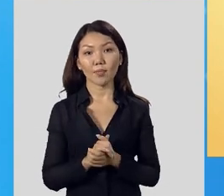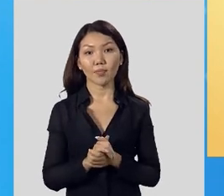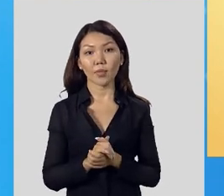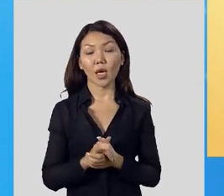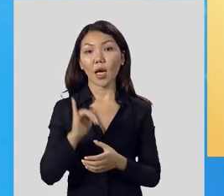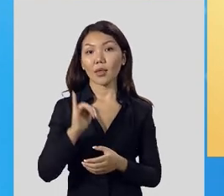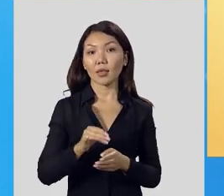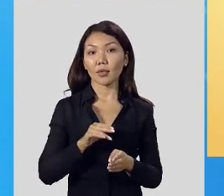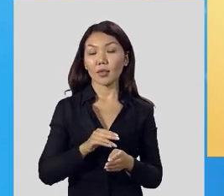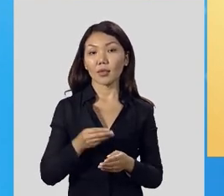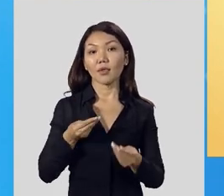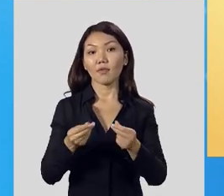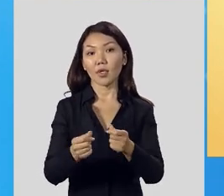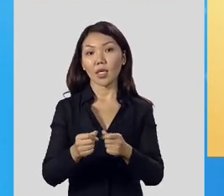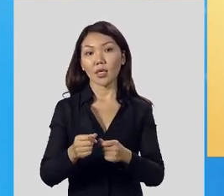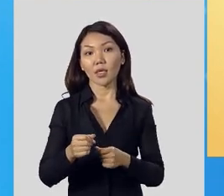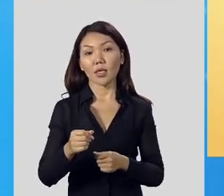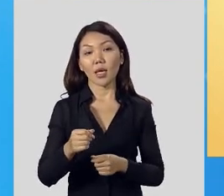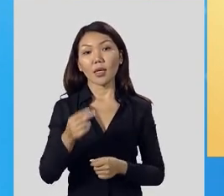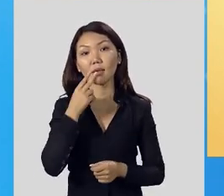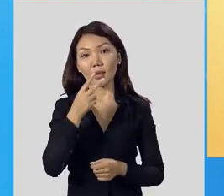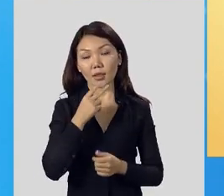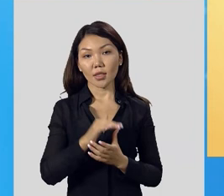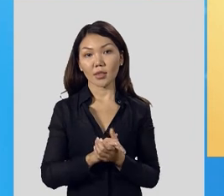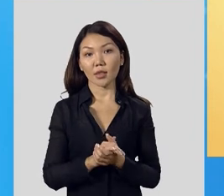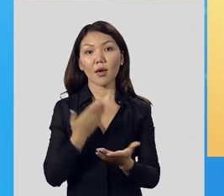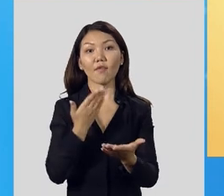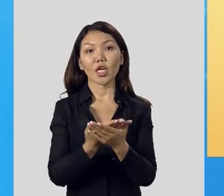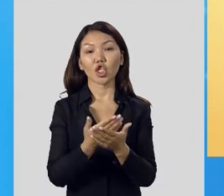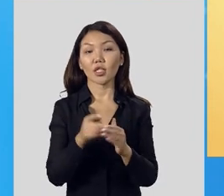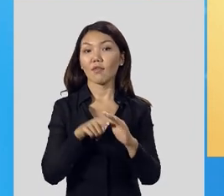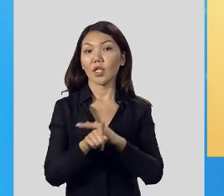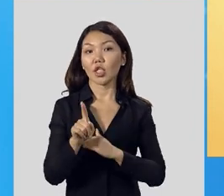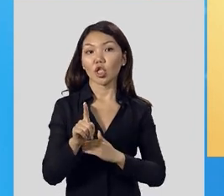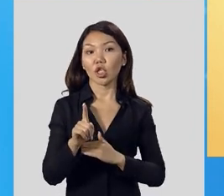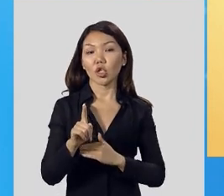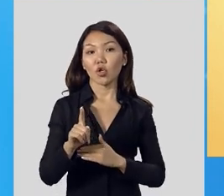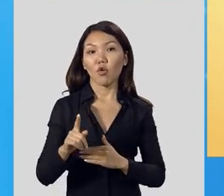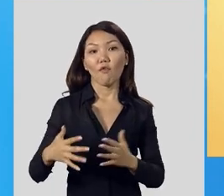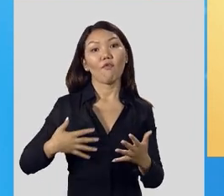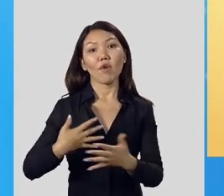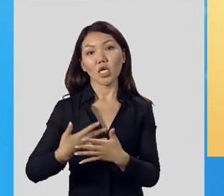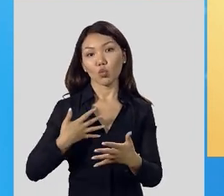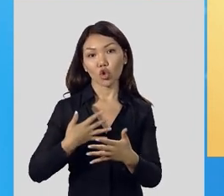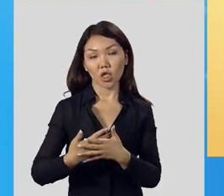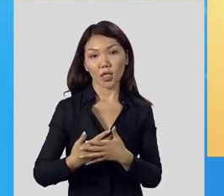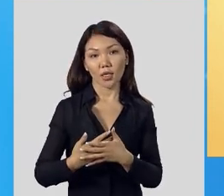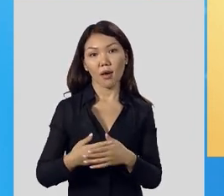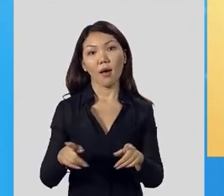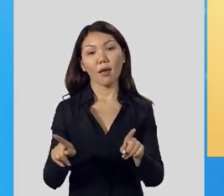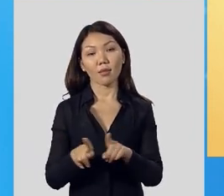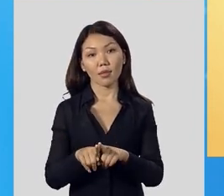на центральную нервную систему выражается вначале в ее возбуждении, а затем